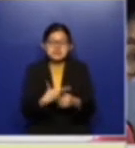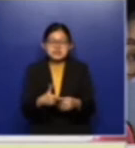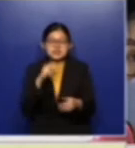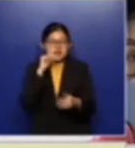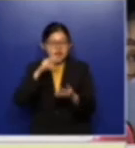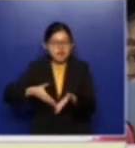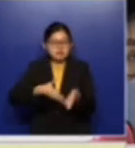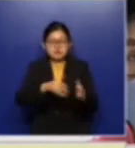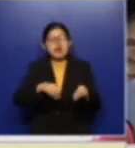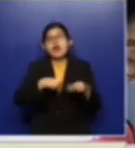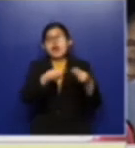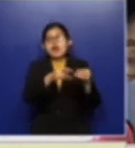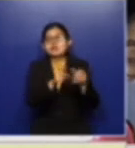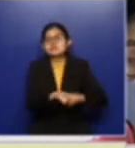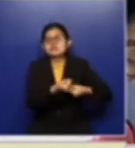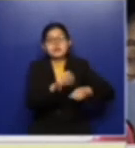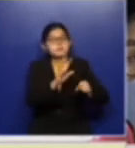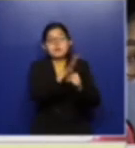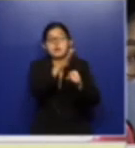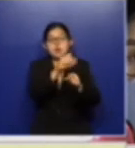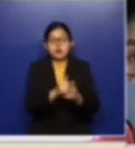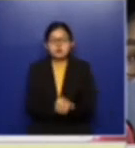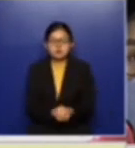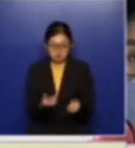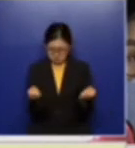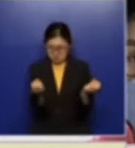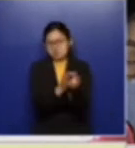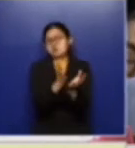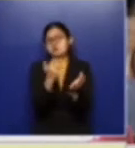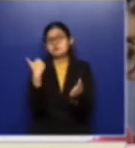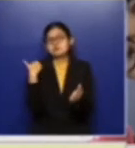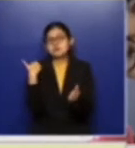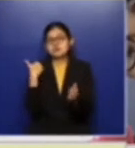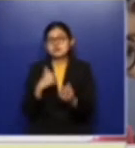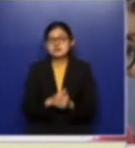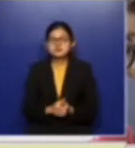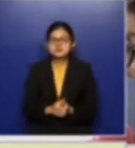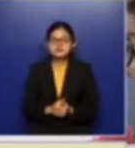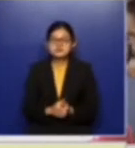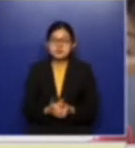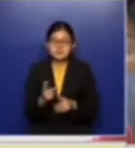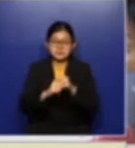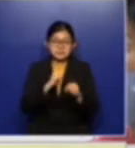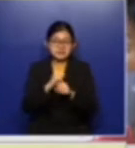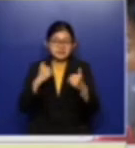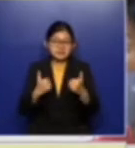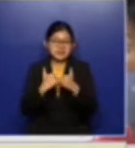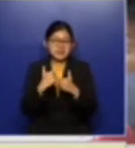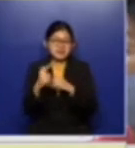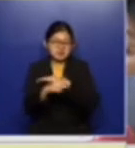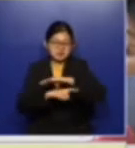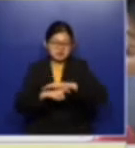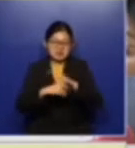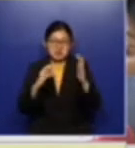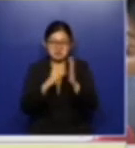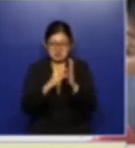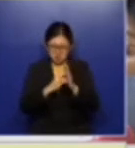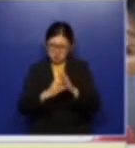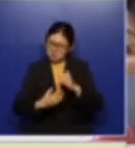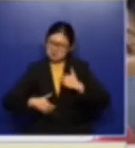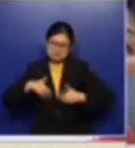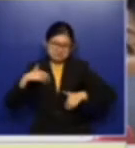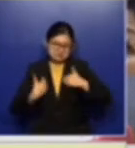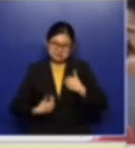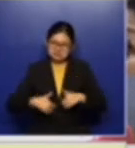ครับผมความเสียหายต่างๆดังกล่าวที่ผู้นี้พอจะสรุปด้วยว่าปีนี้ชาวนาภาคกลางเดือดร้อนอย่างแน่นอนท่านประธ